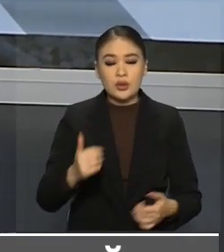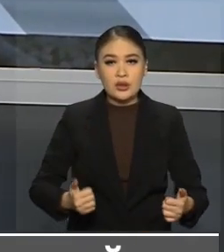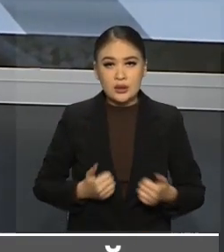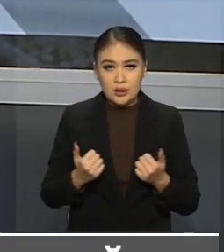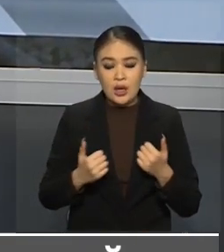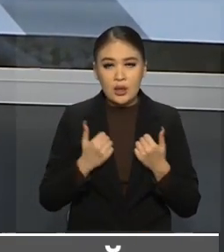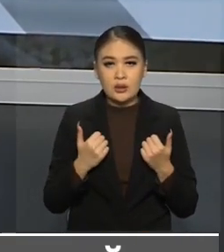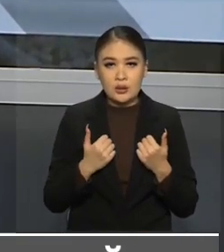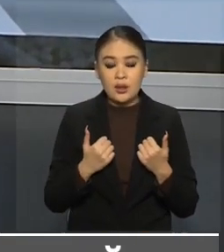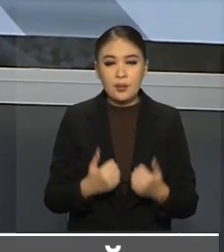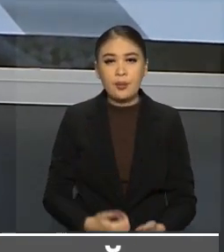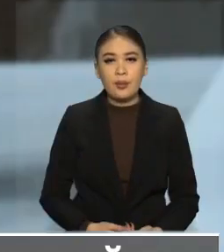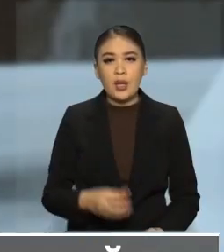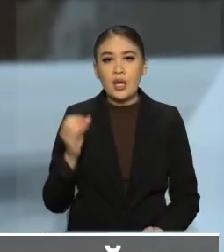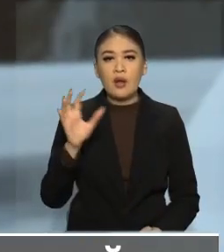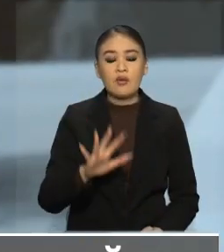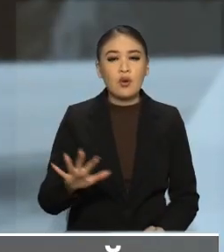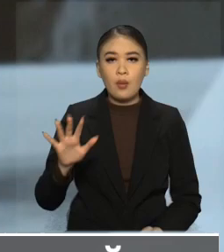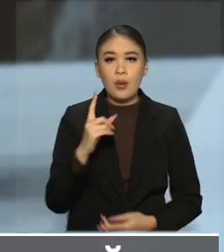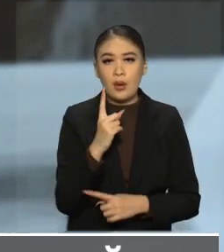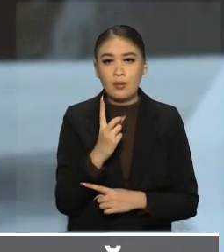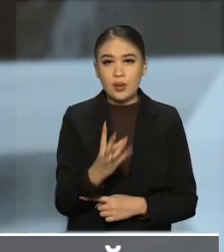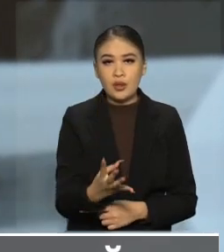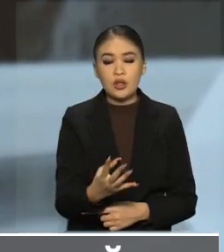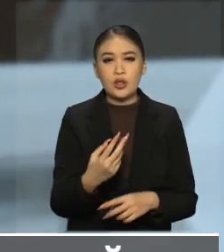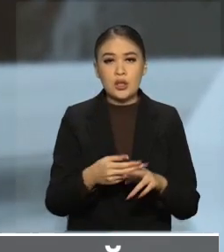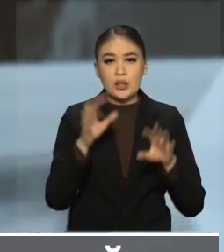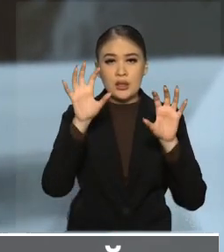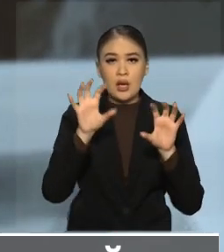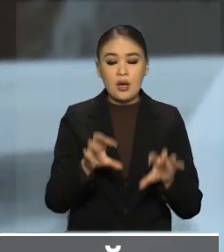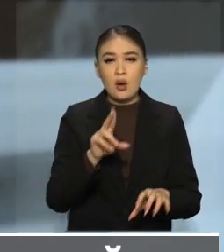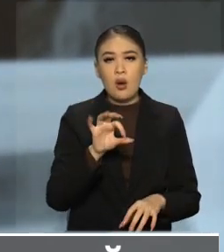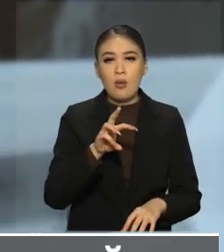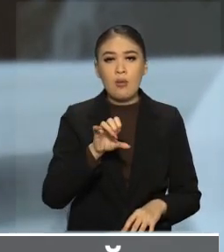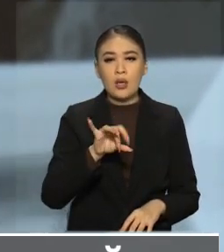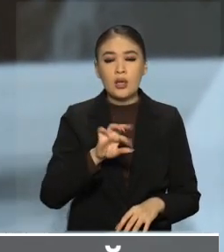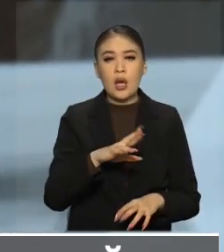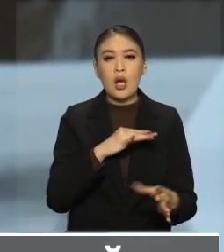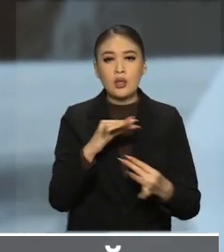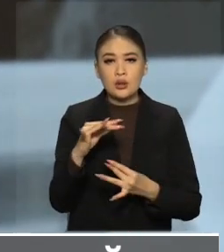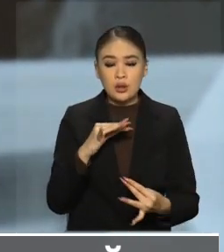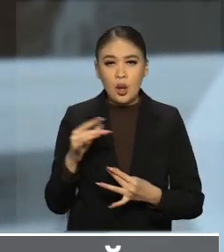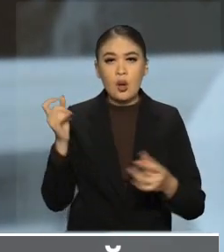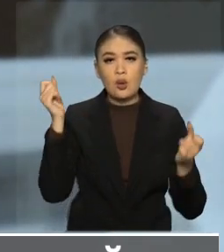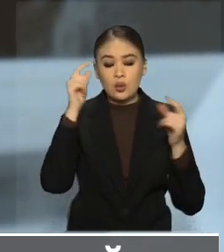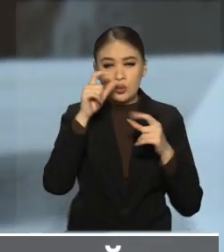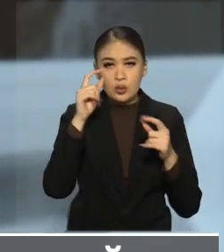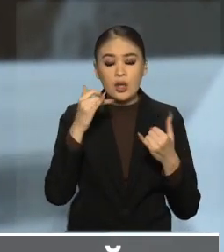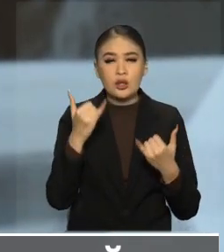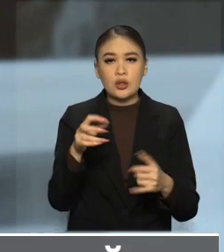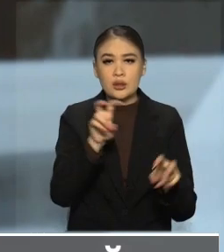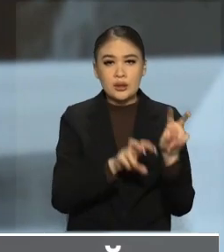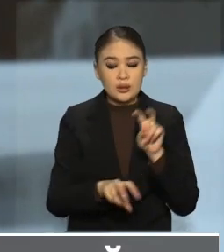атырмыз. Европаның бірнеше заң компанияларымен сөйлесіп атырмыз, жұмыс жүріп атыр.